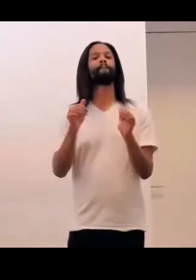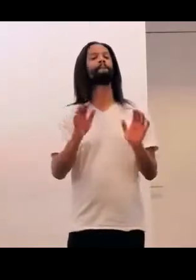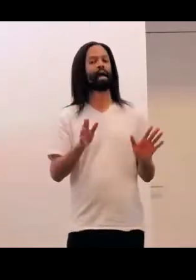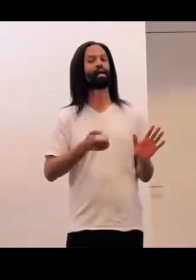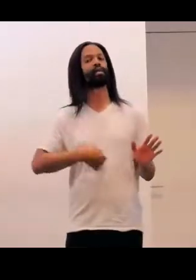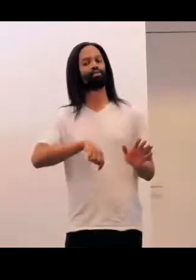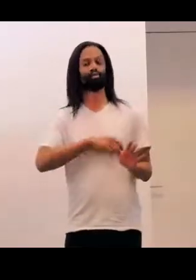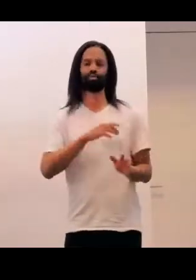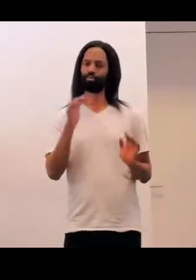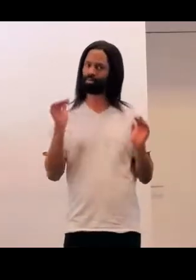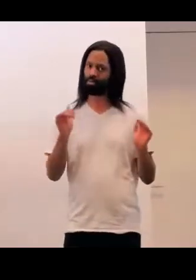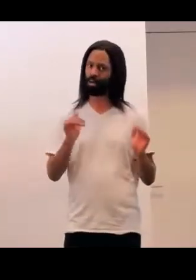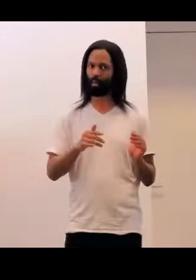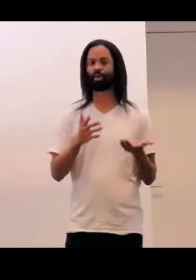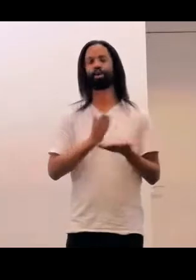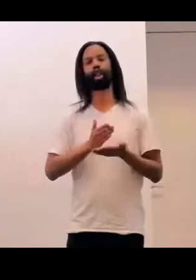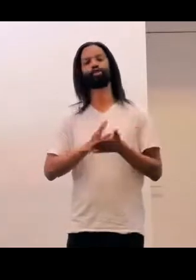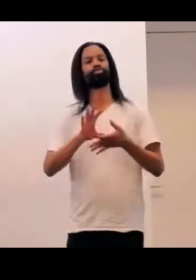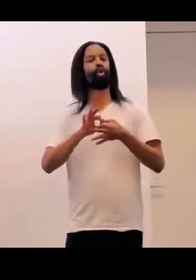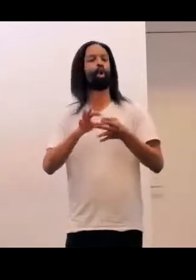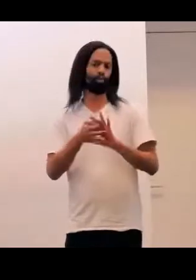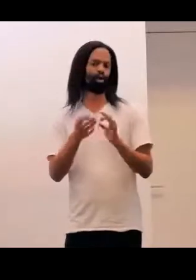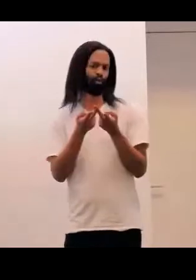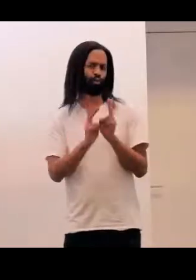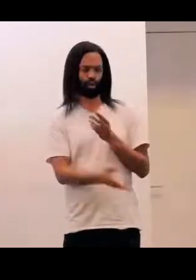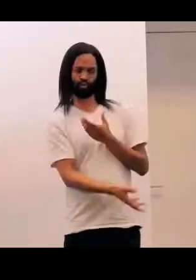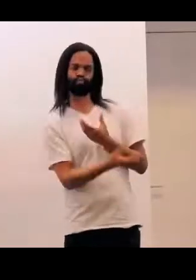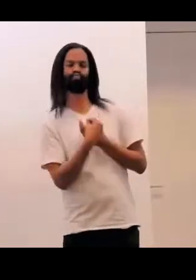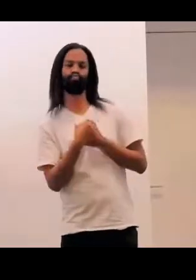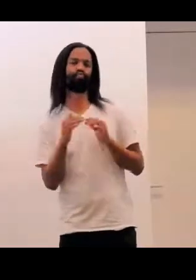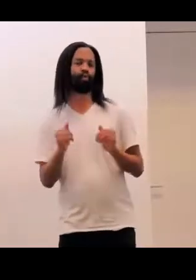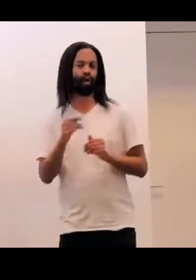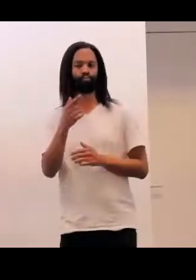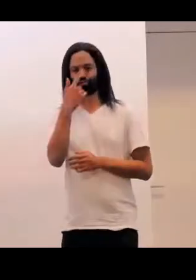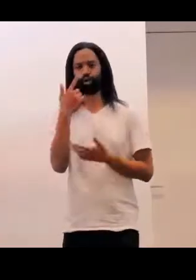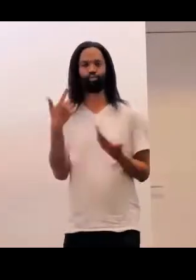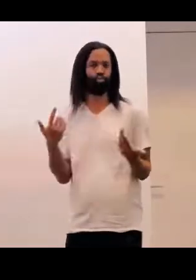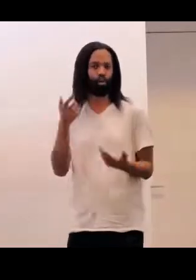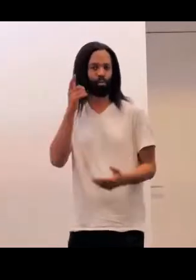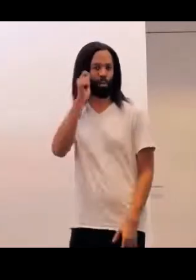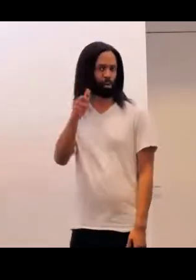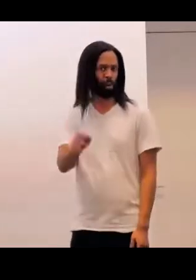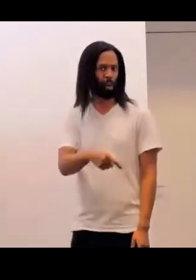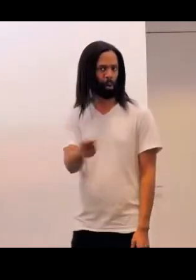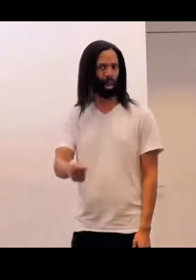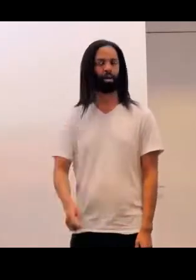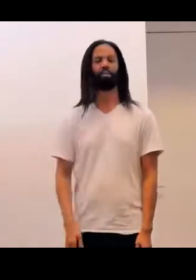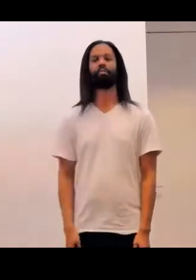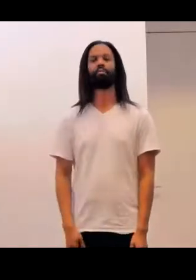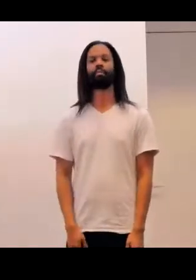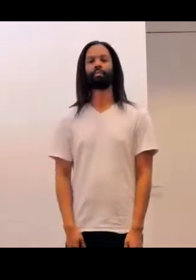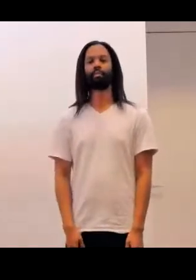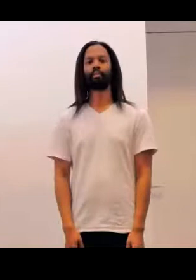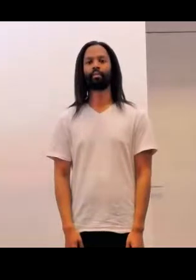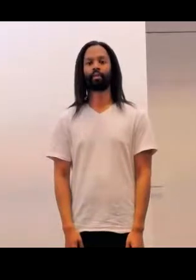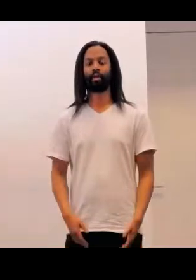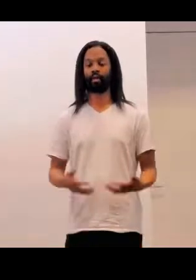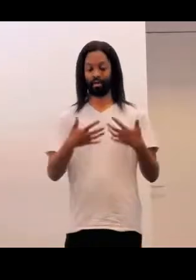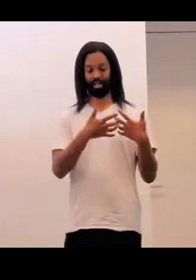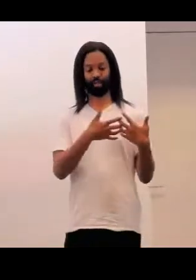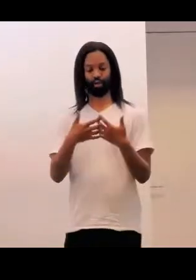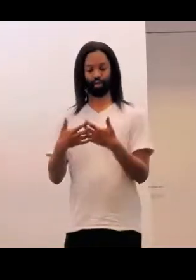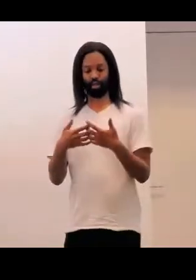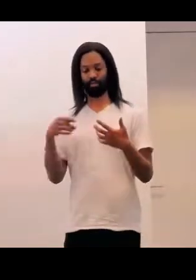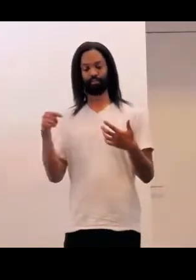nous, dans le dispositif classe olympique de la ville, ce qui semble tout à fait normal. Le détail du programme de ce dispositif, vous le trouvez